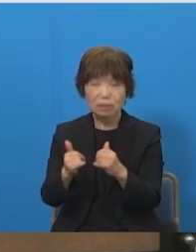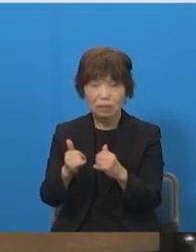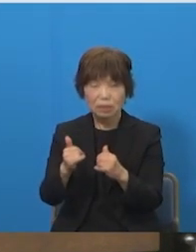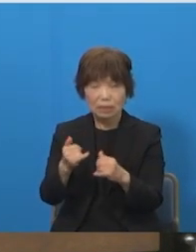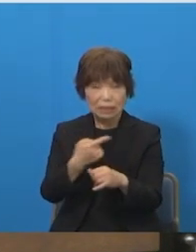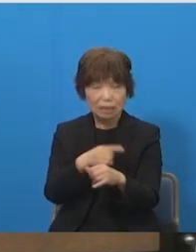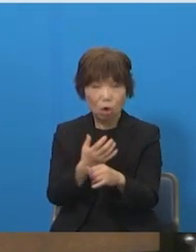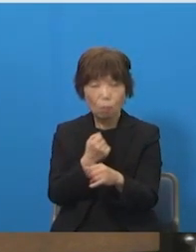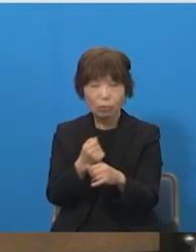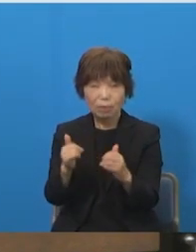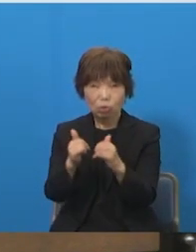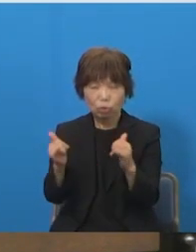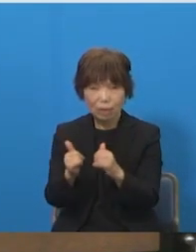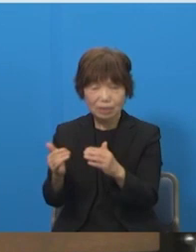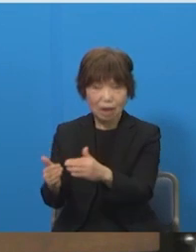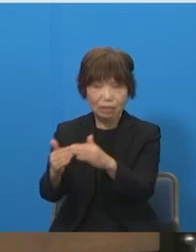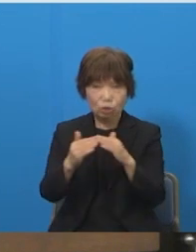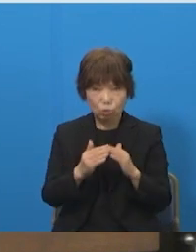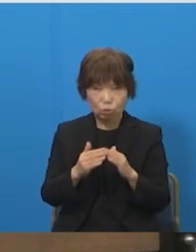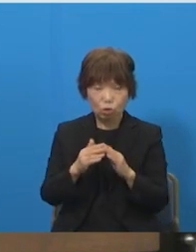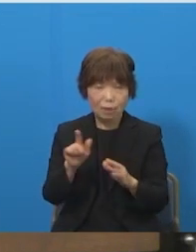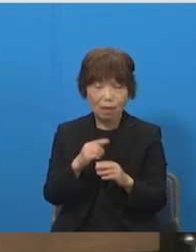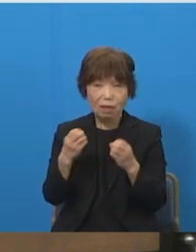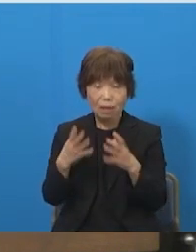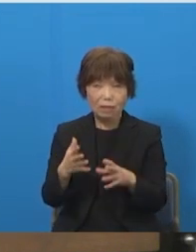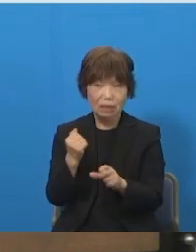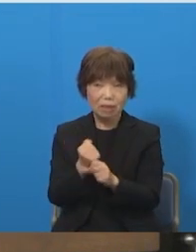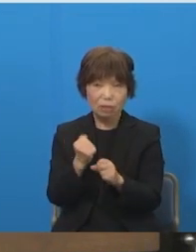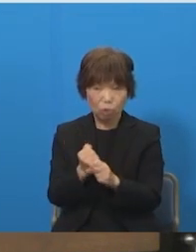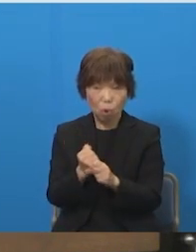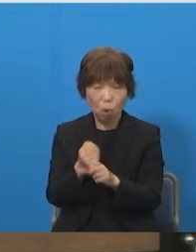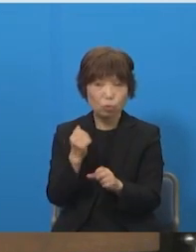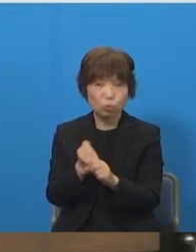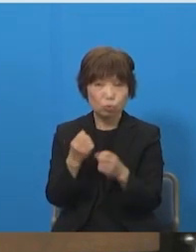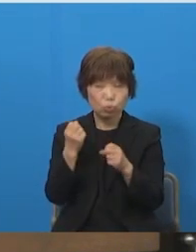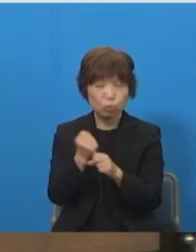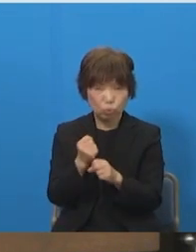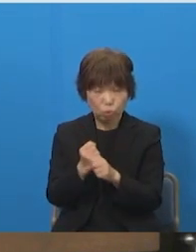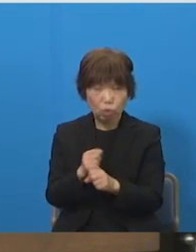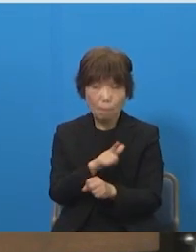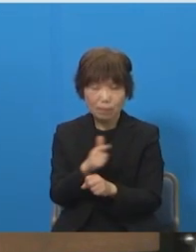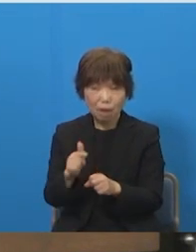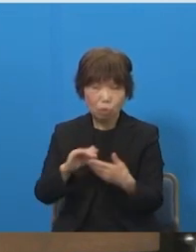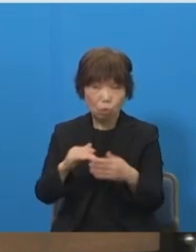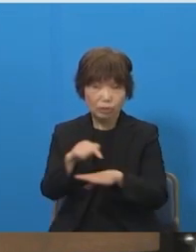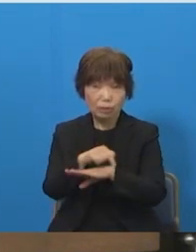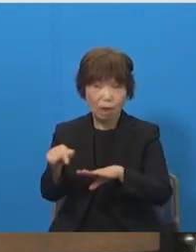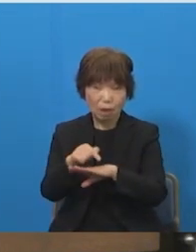援によるイノベーション、新産業の創出、都市計画の見直しと連動した